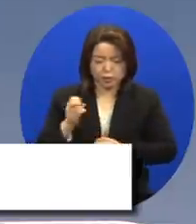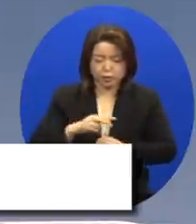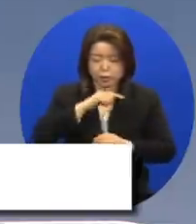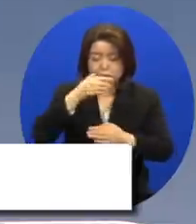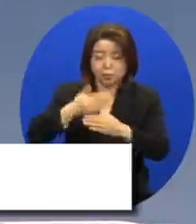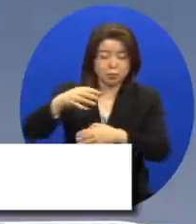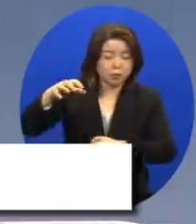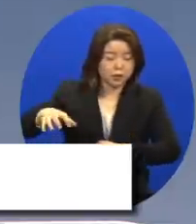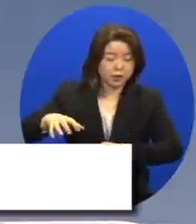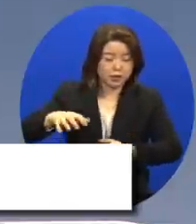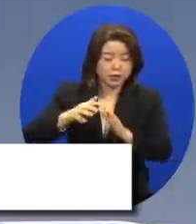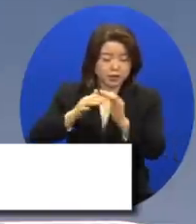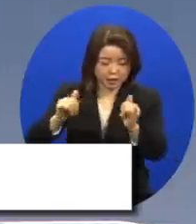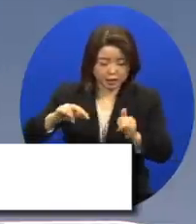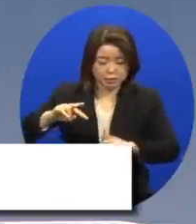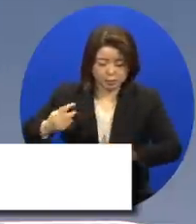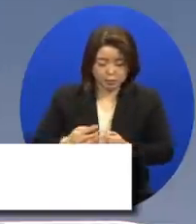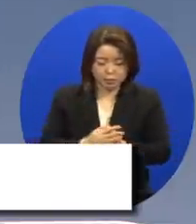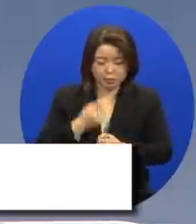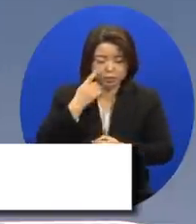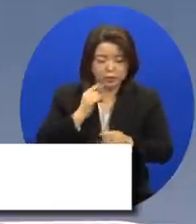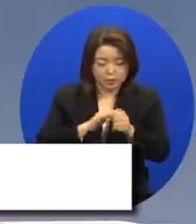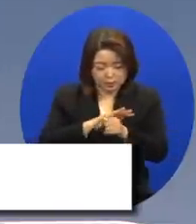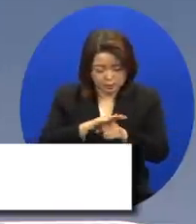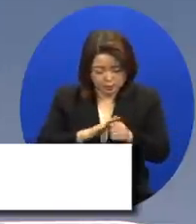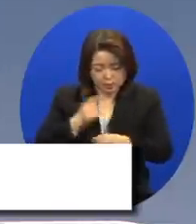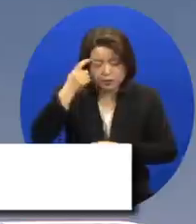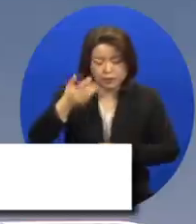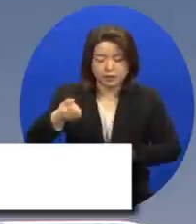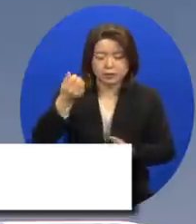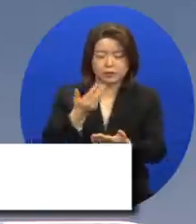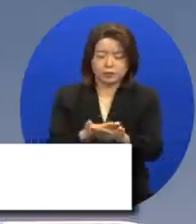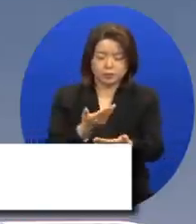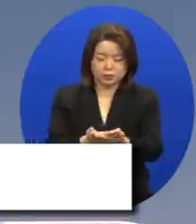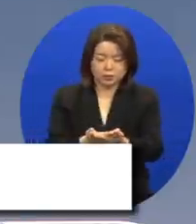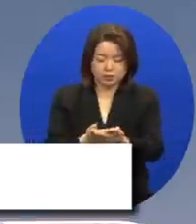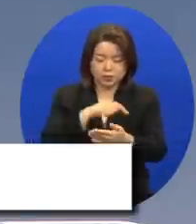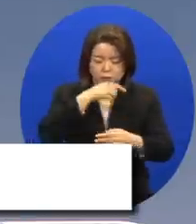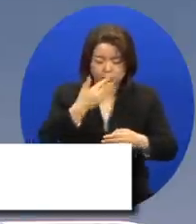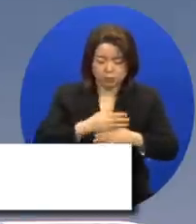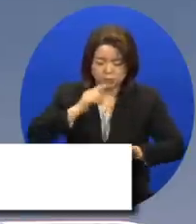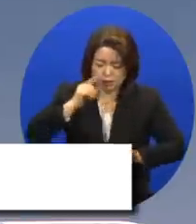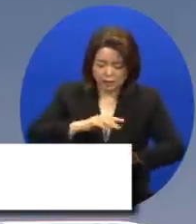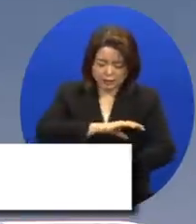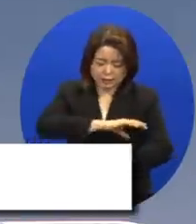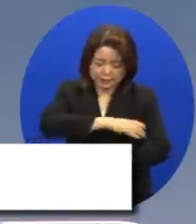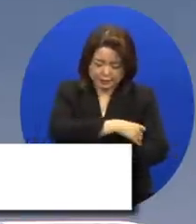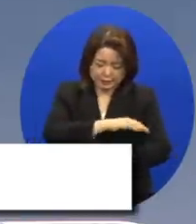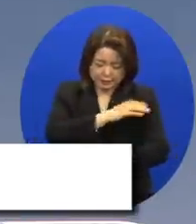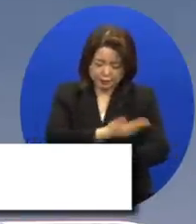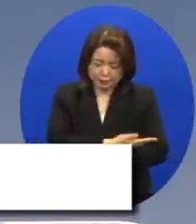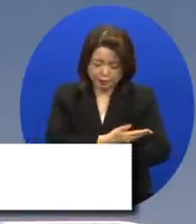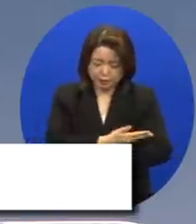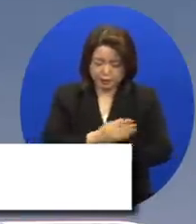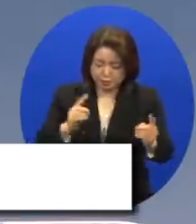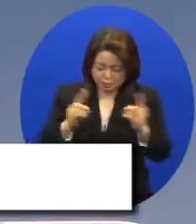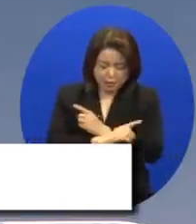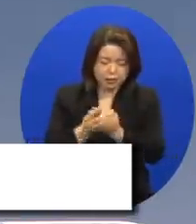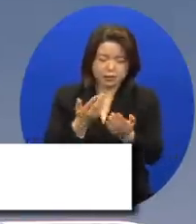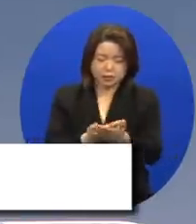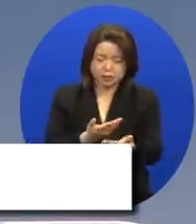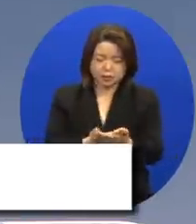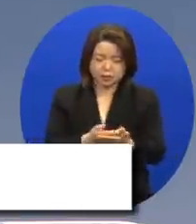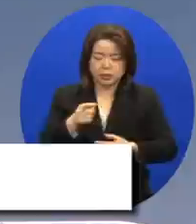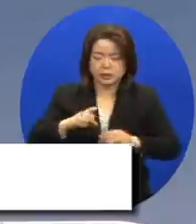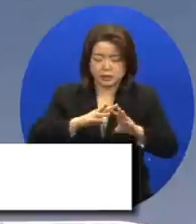북한에 있는 우리 조민 들도 그 미리 여겨 주옵소서 북한의 악한 정권이 속해 바꿔 지게 하시고 그리고